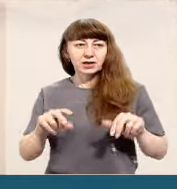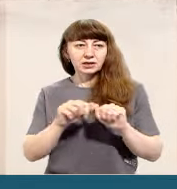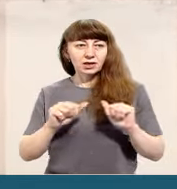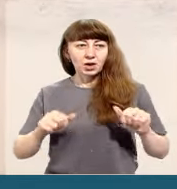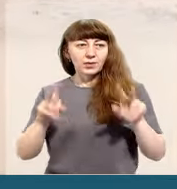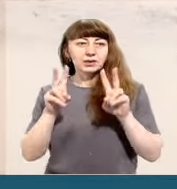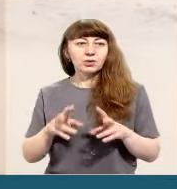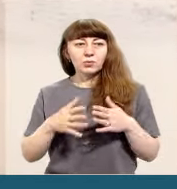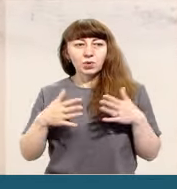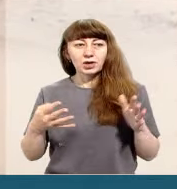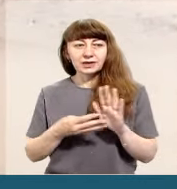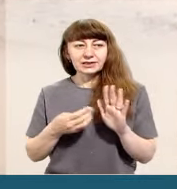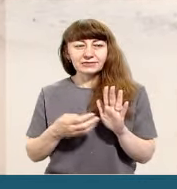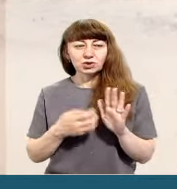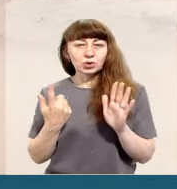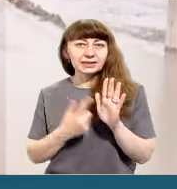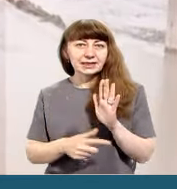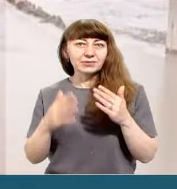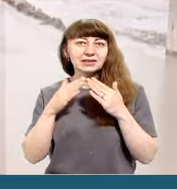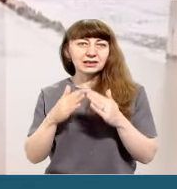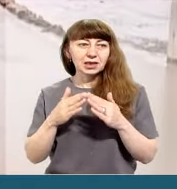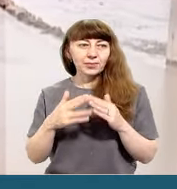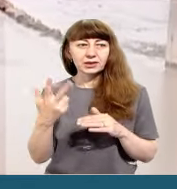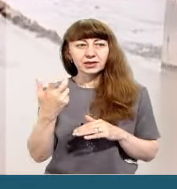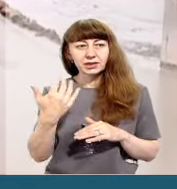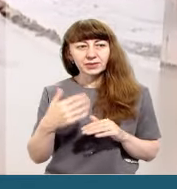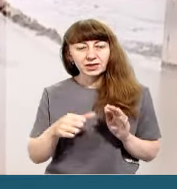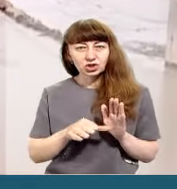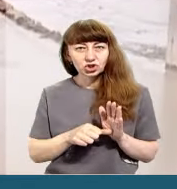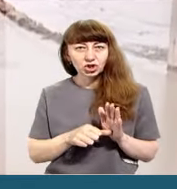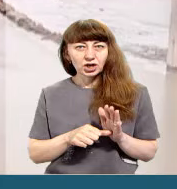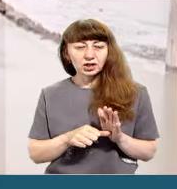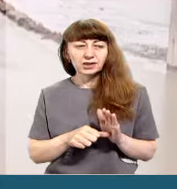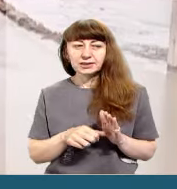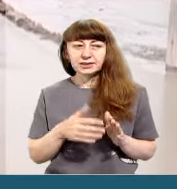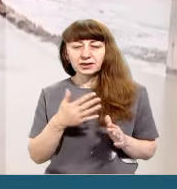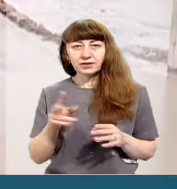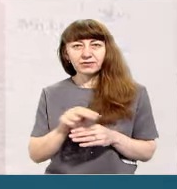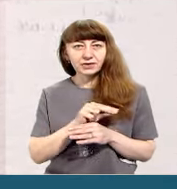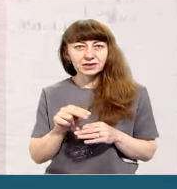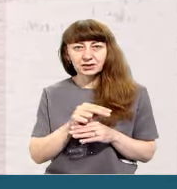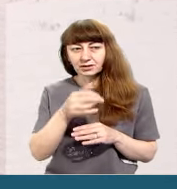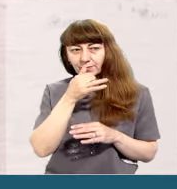комиссий обследовано более 970 жилых домов, 356 из которых не подлежат